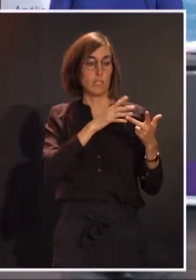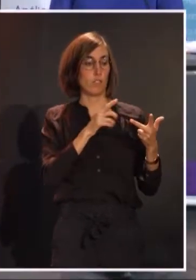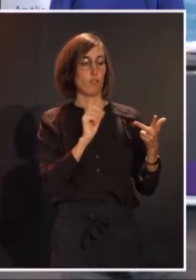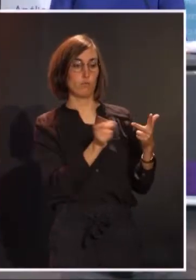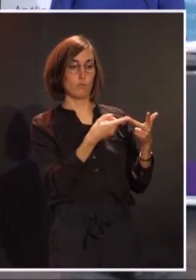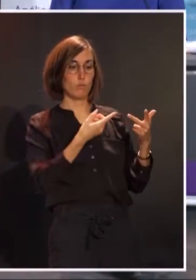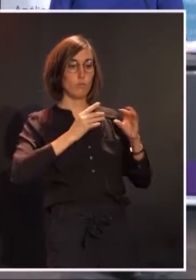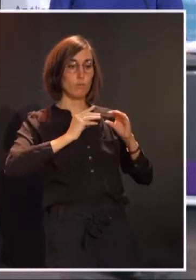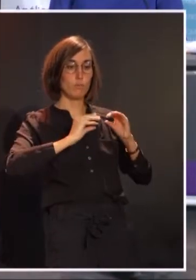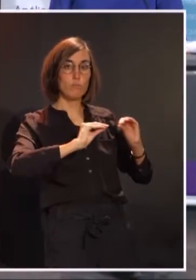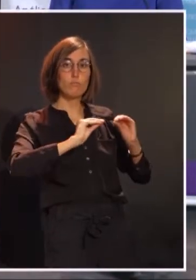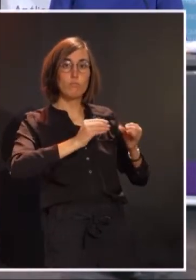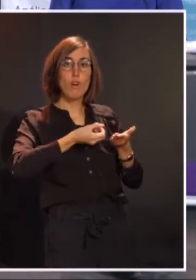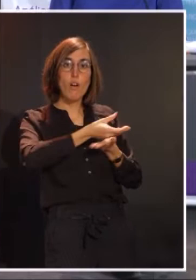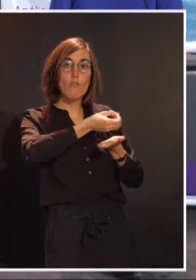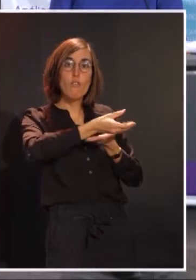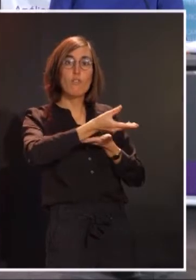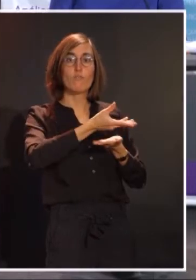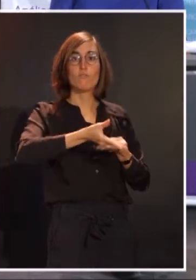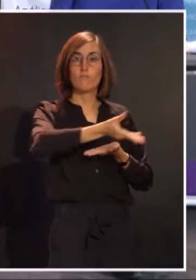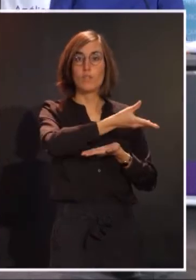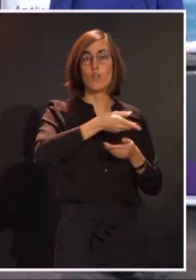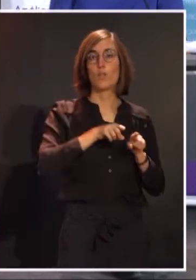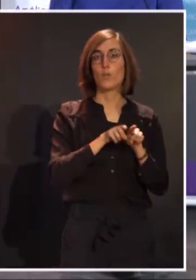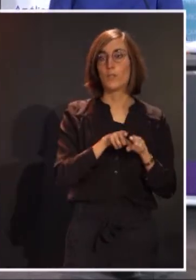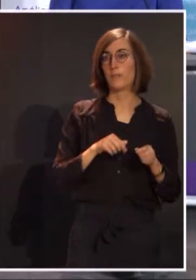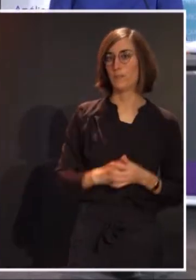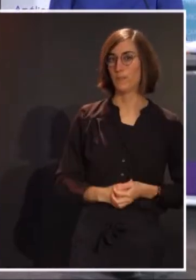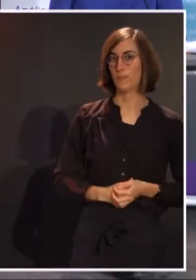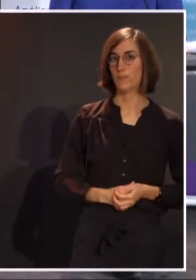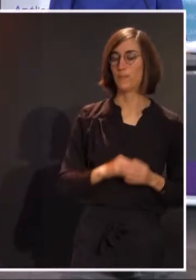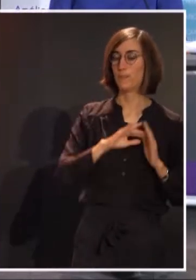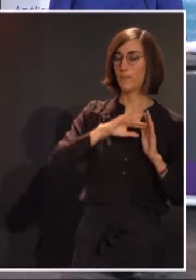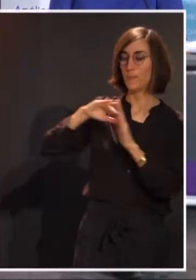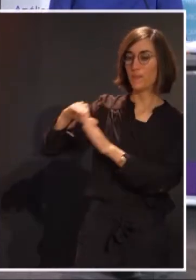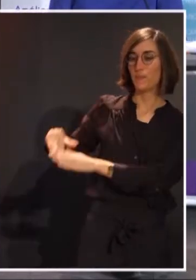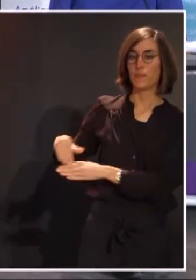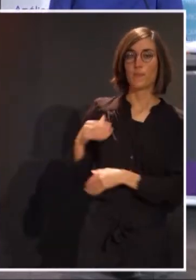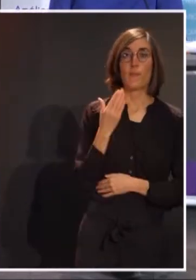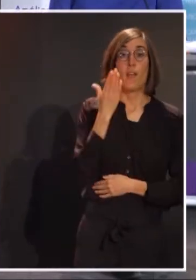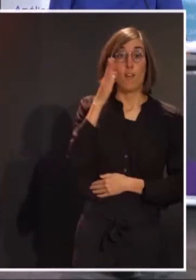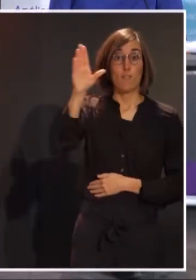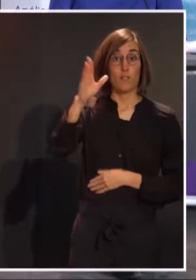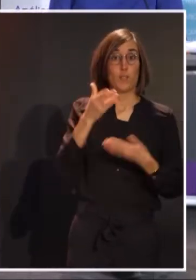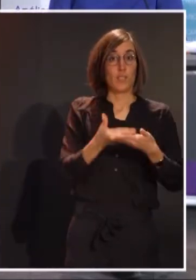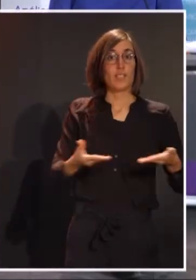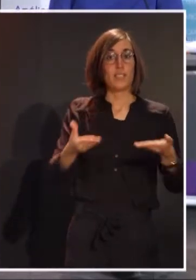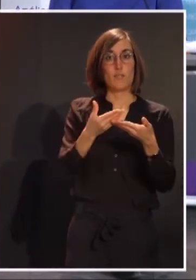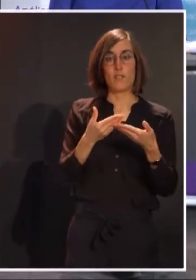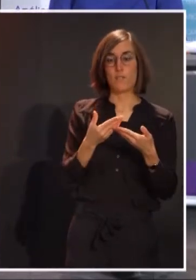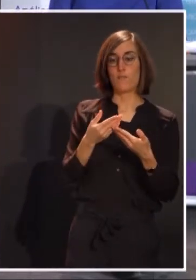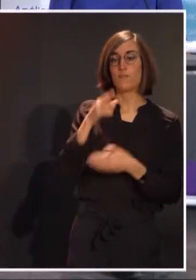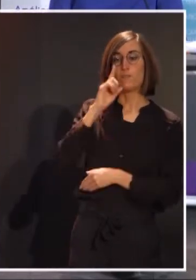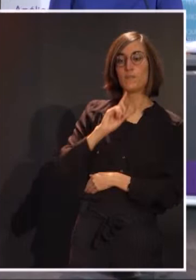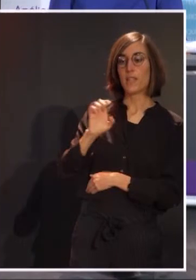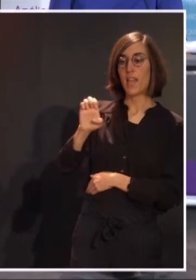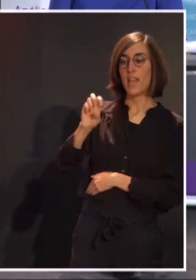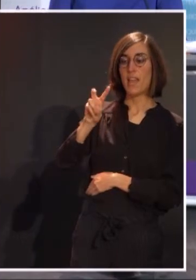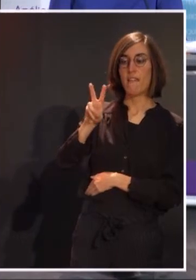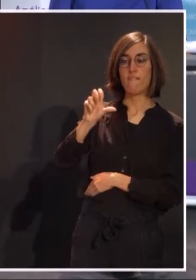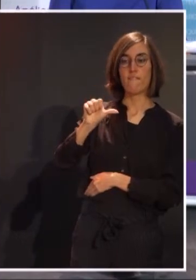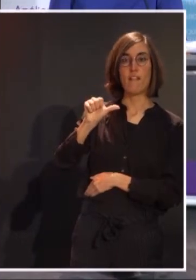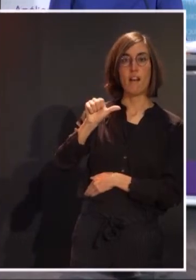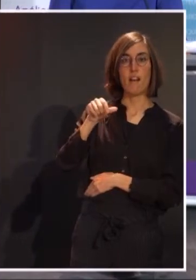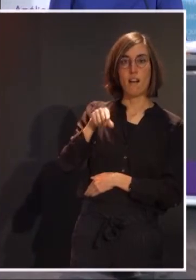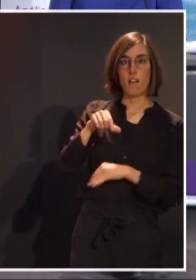Alors moi, je vais maintenant vous présenter une autre situation, la situation d'Eva, qui est une jeune femme de 18 ans qui a